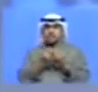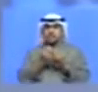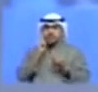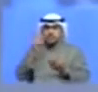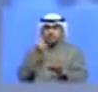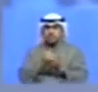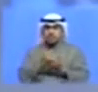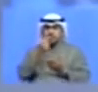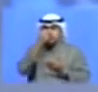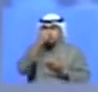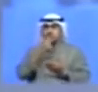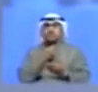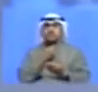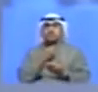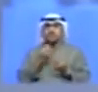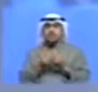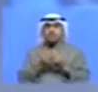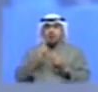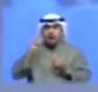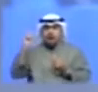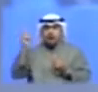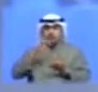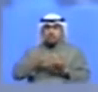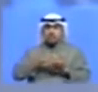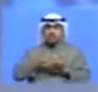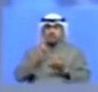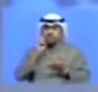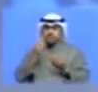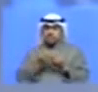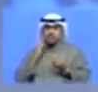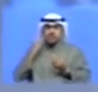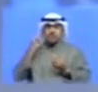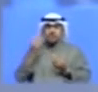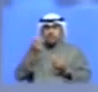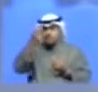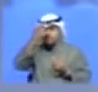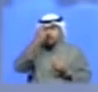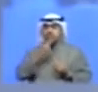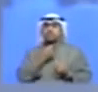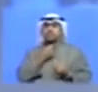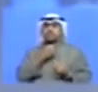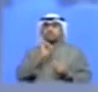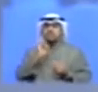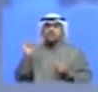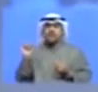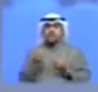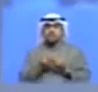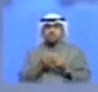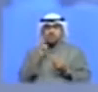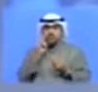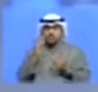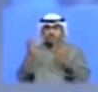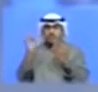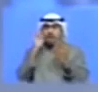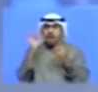الصحة بمشاركة رموز عربية وعالمية في مجال أمراض الغدد الدرقية والغدد اللعابية بهدف الاطلاع على